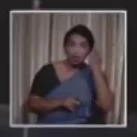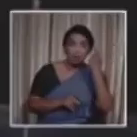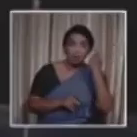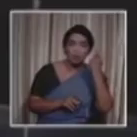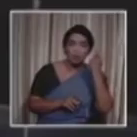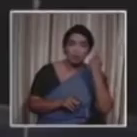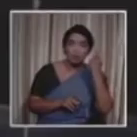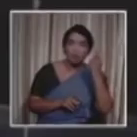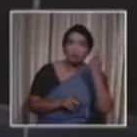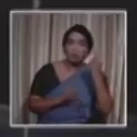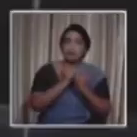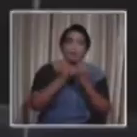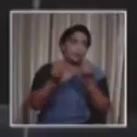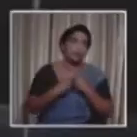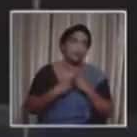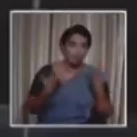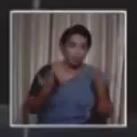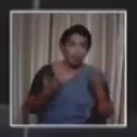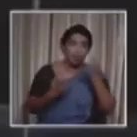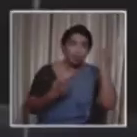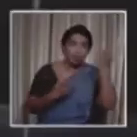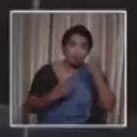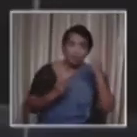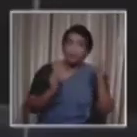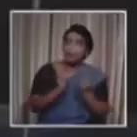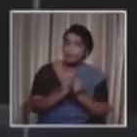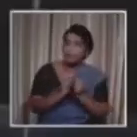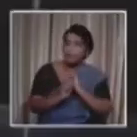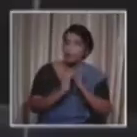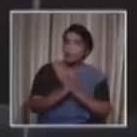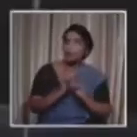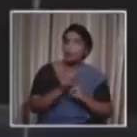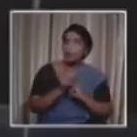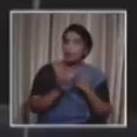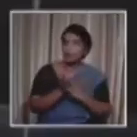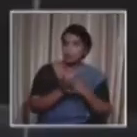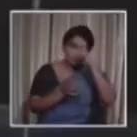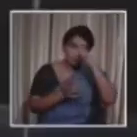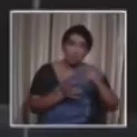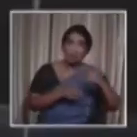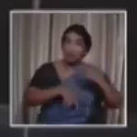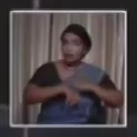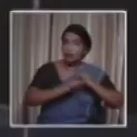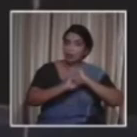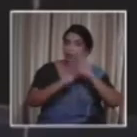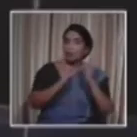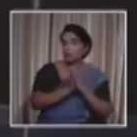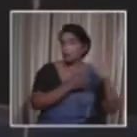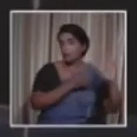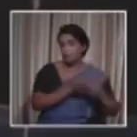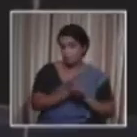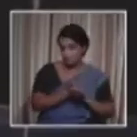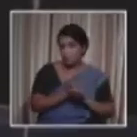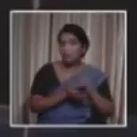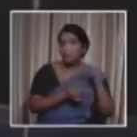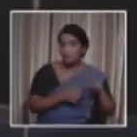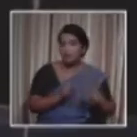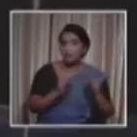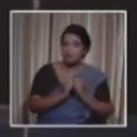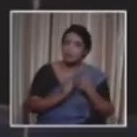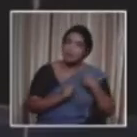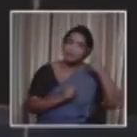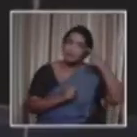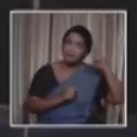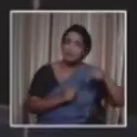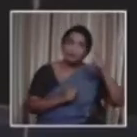කවුරුත් අපිට සහයෝගය දෙන්නේ නැහැ නේ. මුදල් හොයලා දෙීමේ කටයුත්ත සාගල් රත්නායක ඇමතුමා මැදිහත් වෙලා ඒ අවශ්‍ය කාරණා කරනවා. ඒ නිසා මේ කාරණාදි මම විශ්වාස